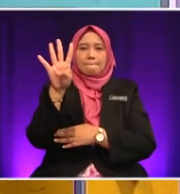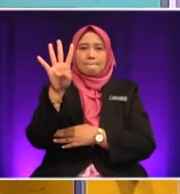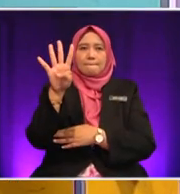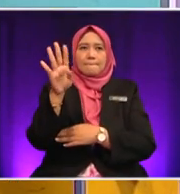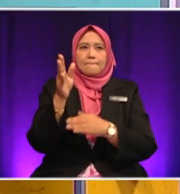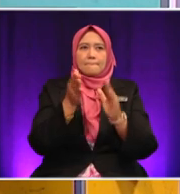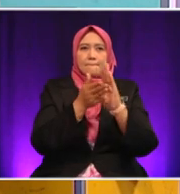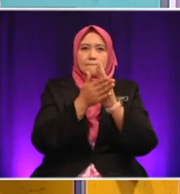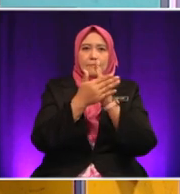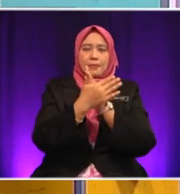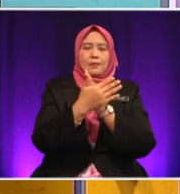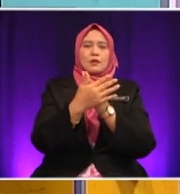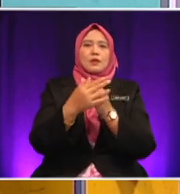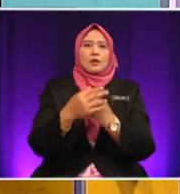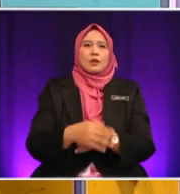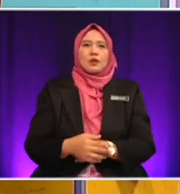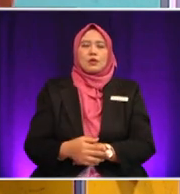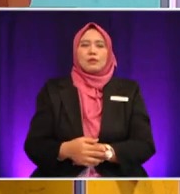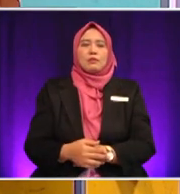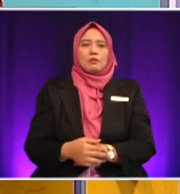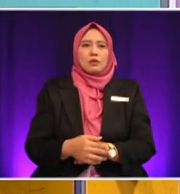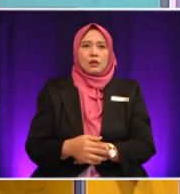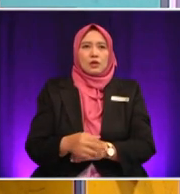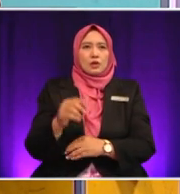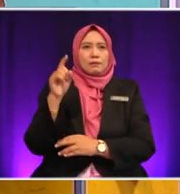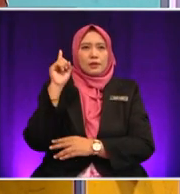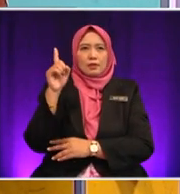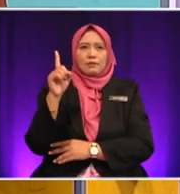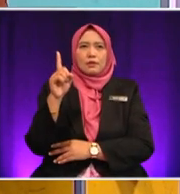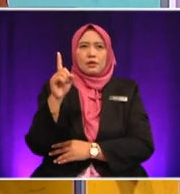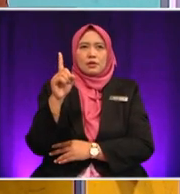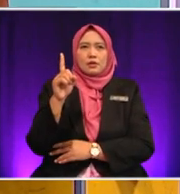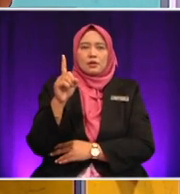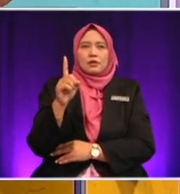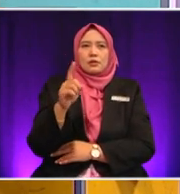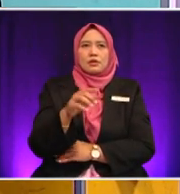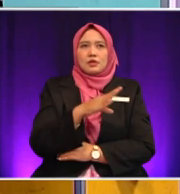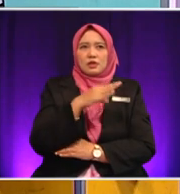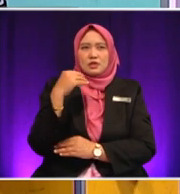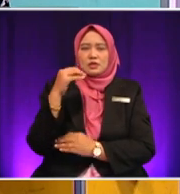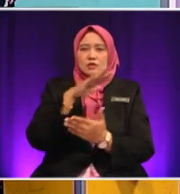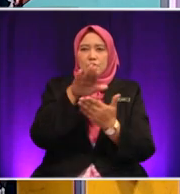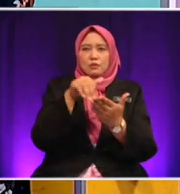focus jadi bahasa Bali adalah bidang utama termasuk lah pengatur komputer